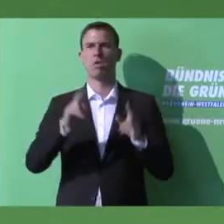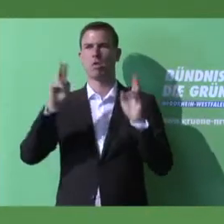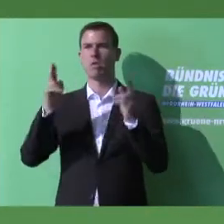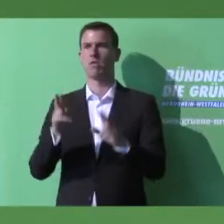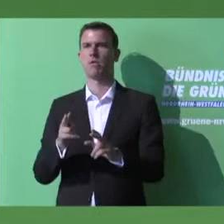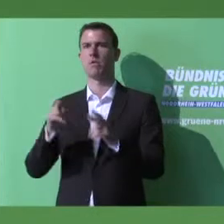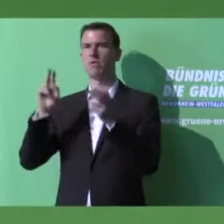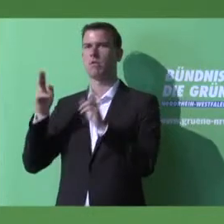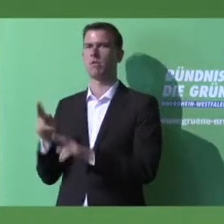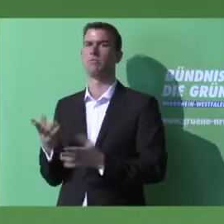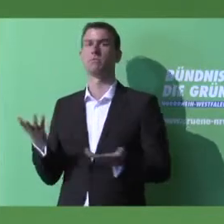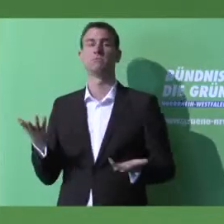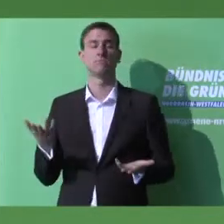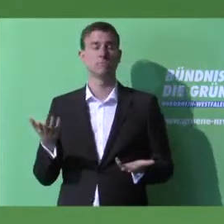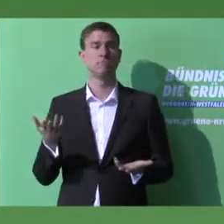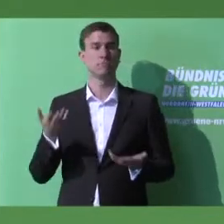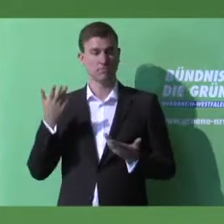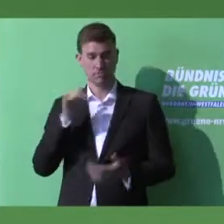Ja,